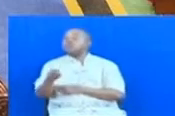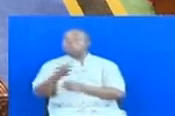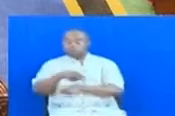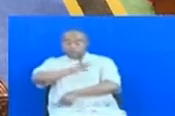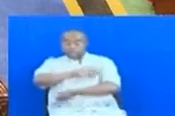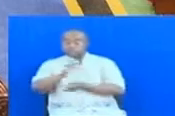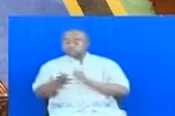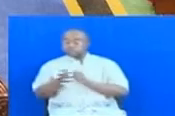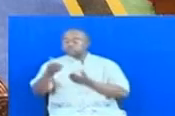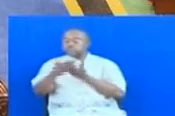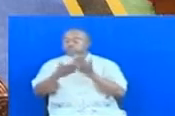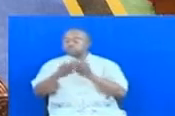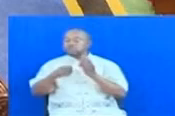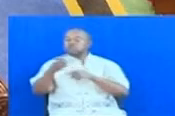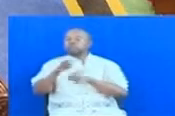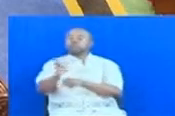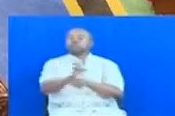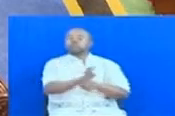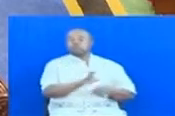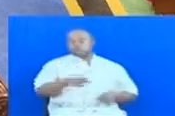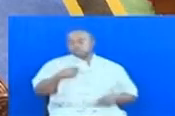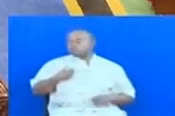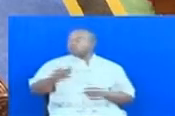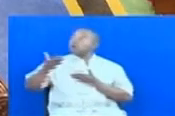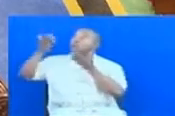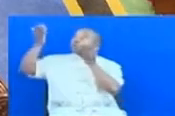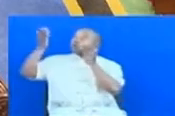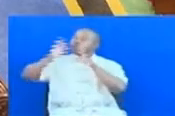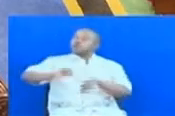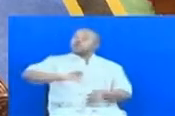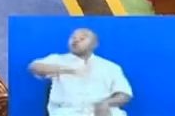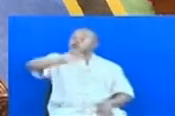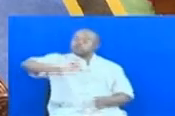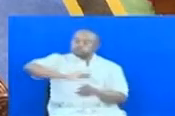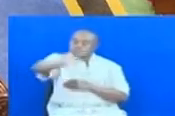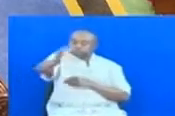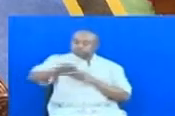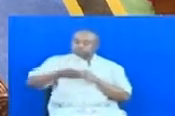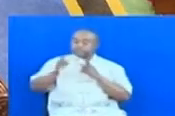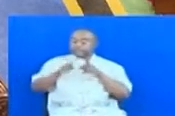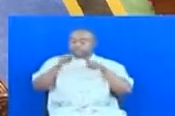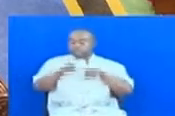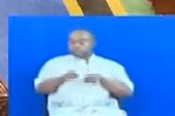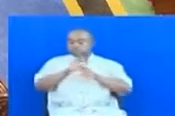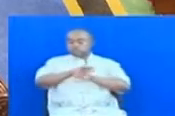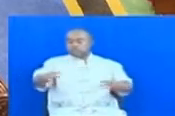ziendelee kusimamiwa. Kwa hiyo mimi niseme inshallah Mungu awabariki wote, turudi salama katika kipindi kijacho.